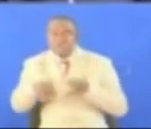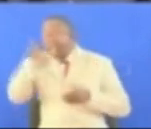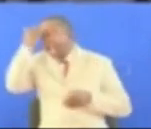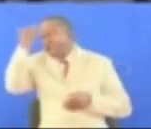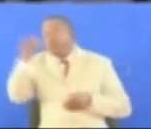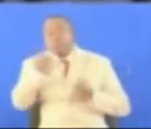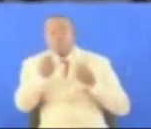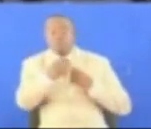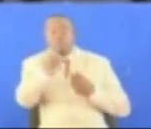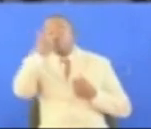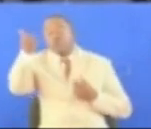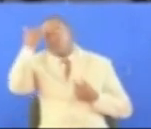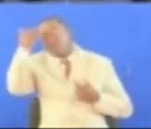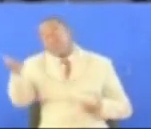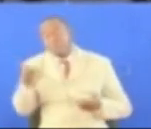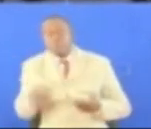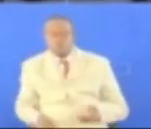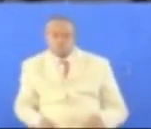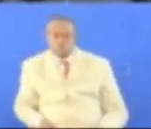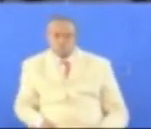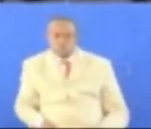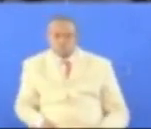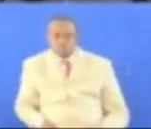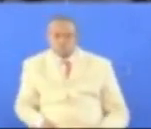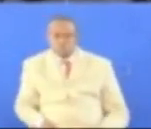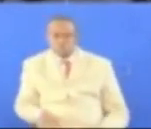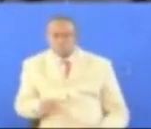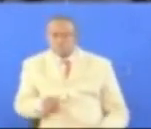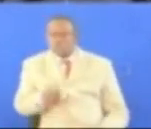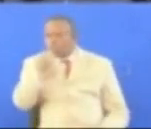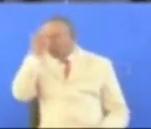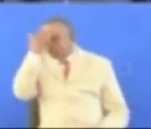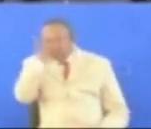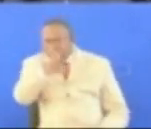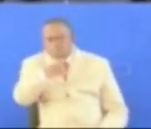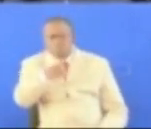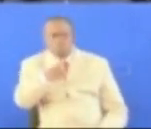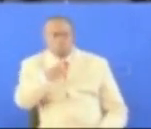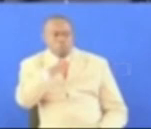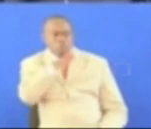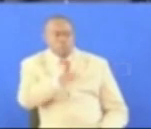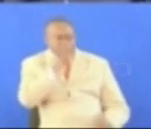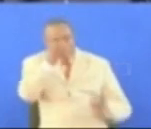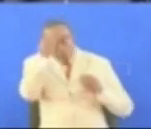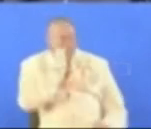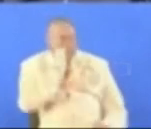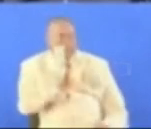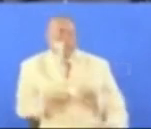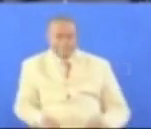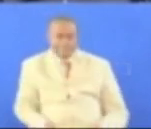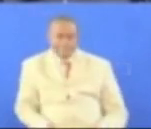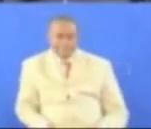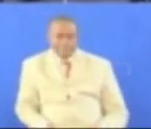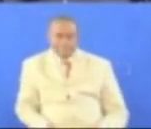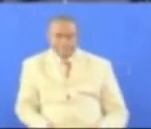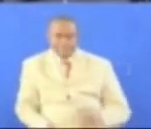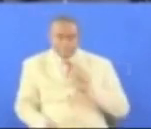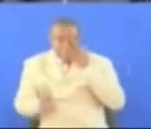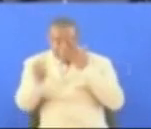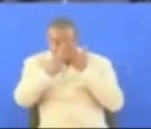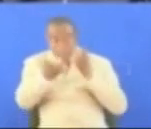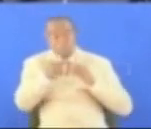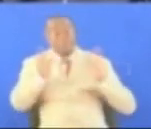say, they find somewhere to read. Wanataka mahali wakajifunze. Tanzania, we are